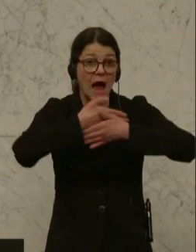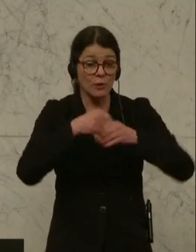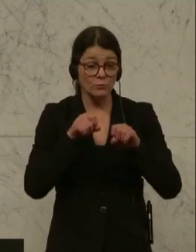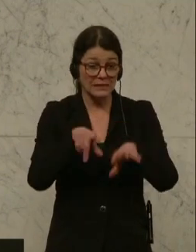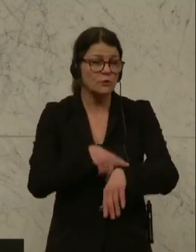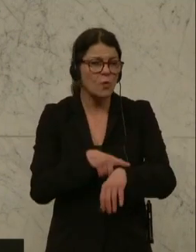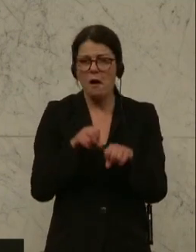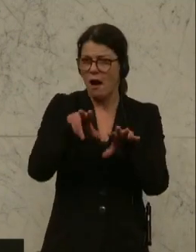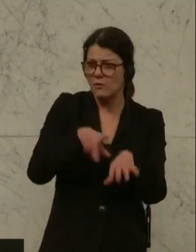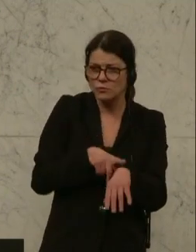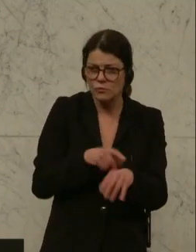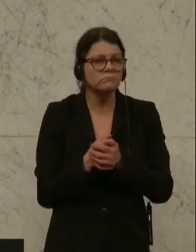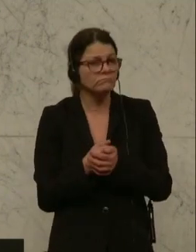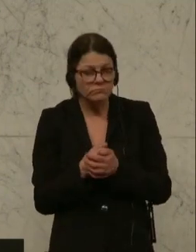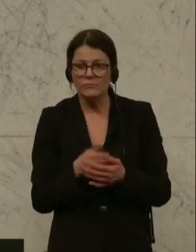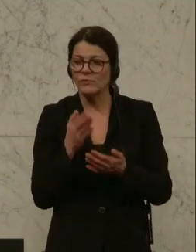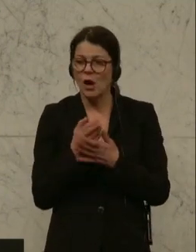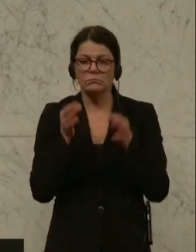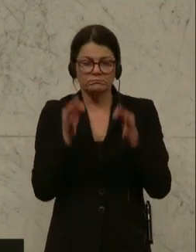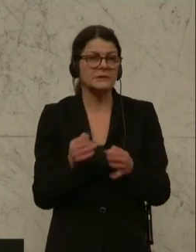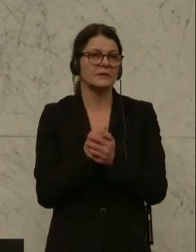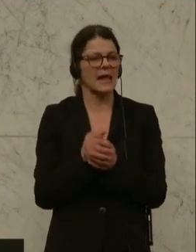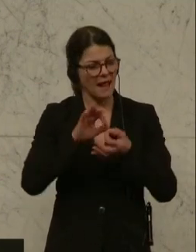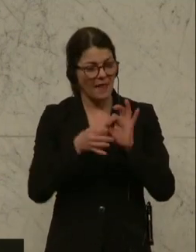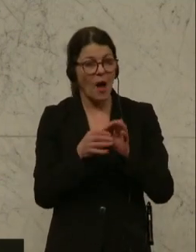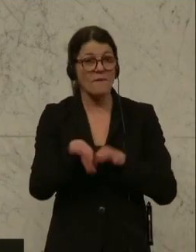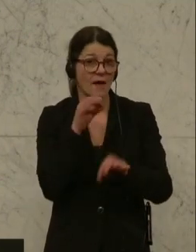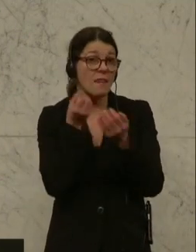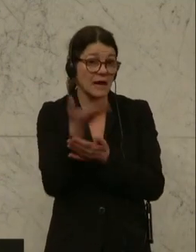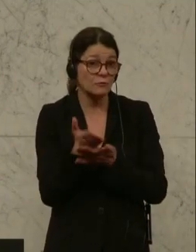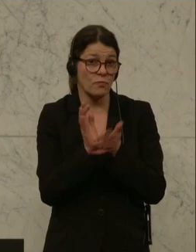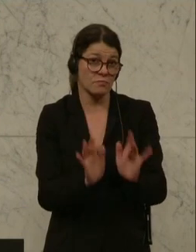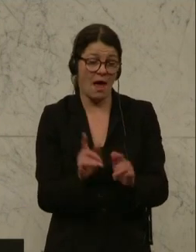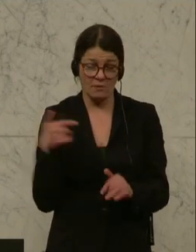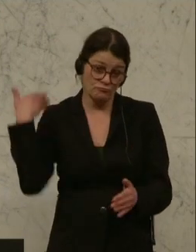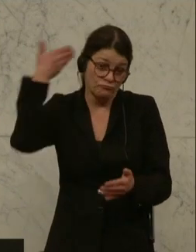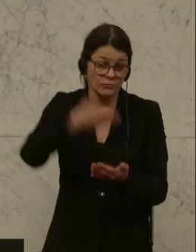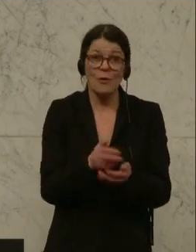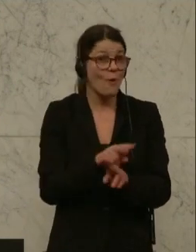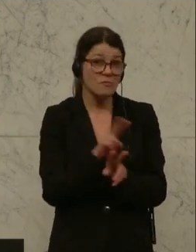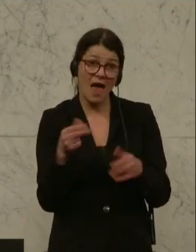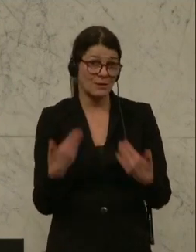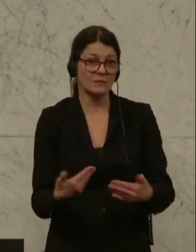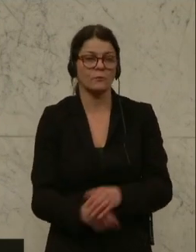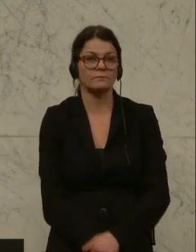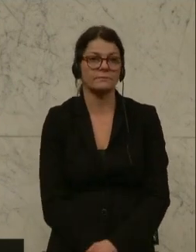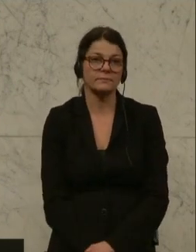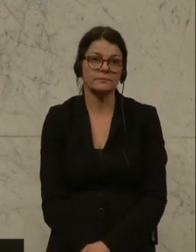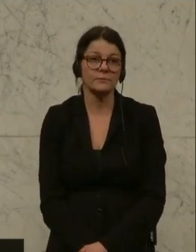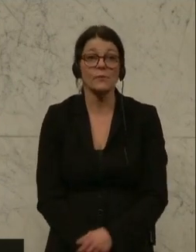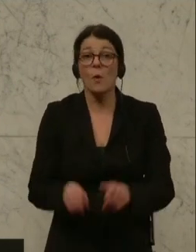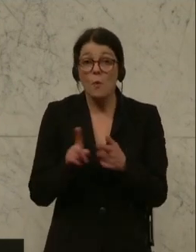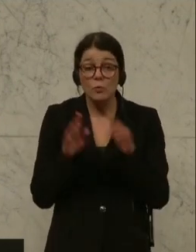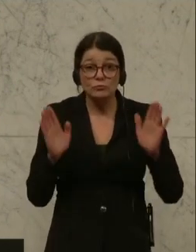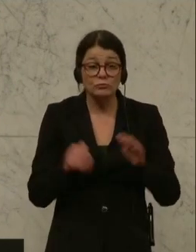um 17 Uhr oder um 18 Uhr schon ein viel genaueres Wahlergebnis haben werden als wir das je zuvor hatten und